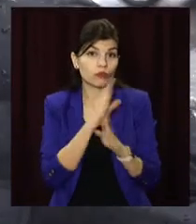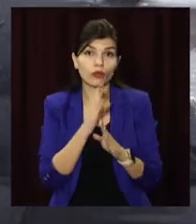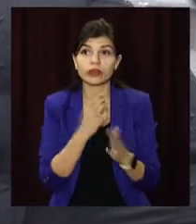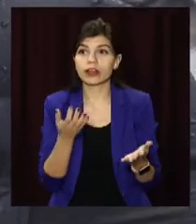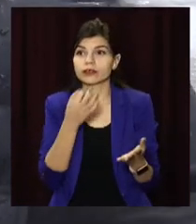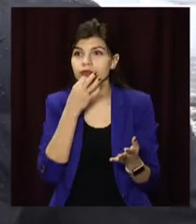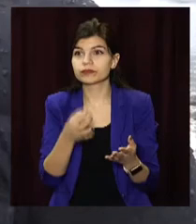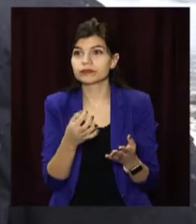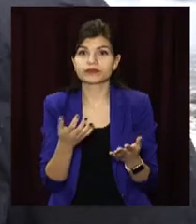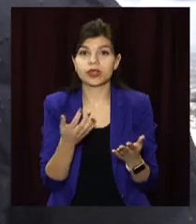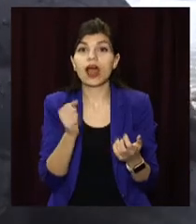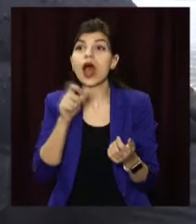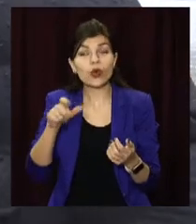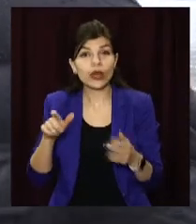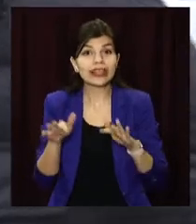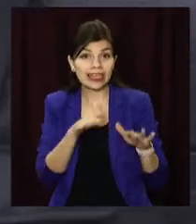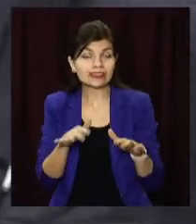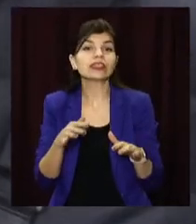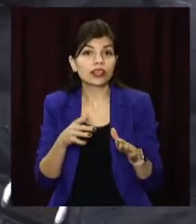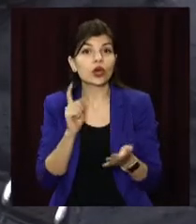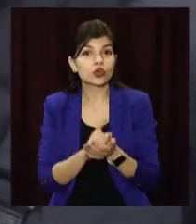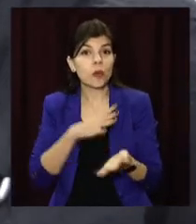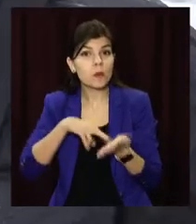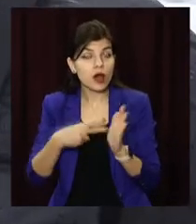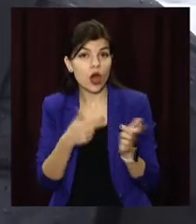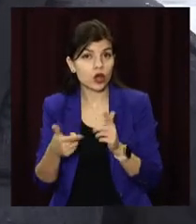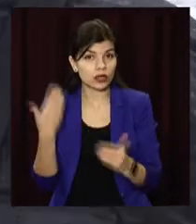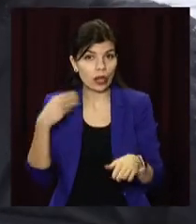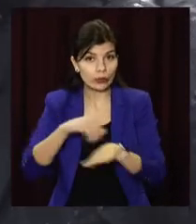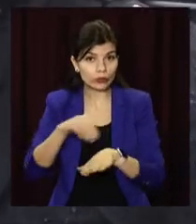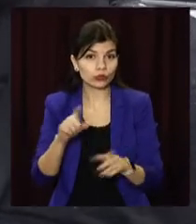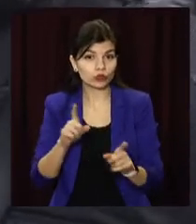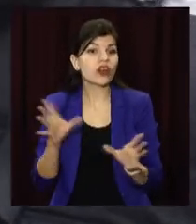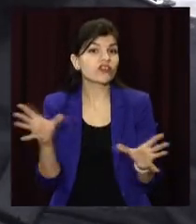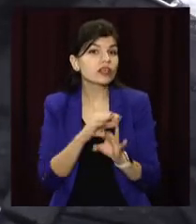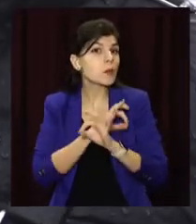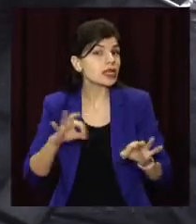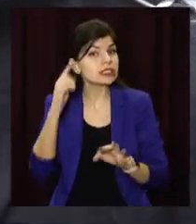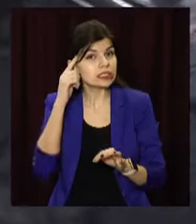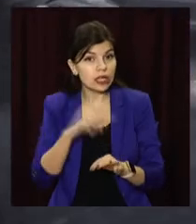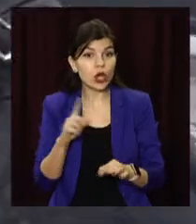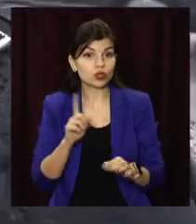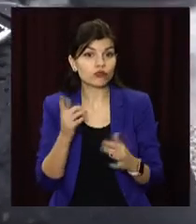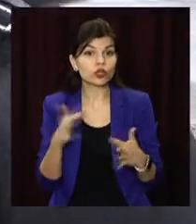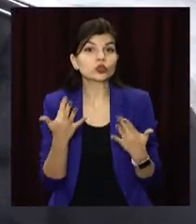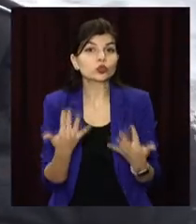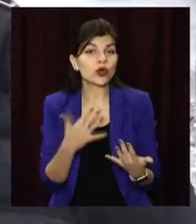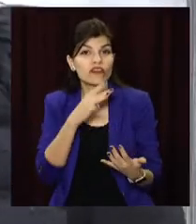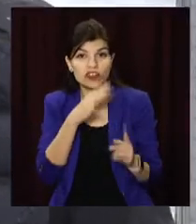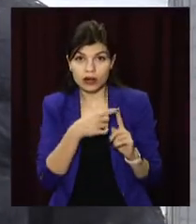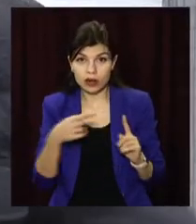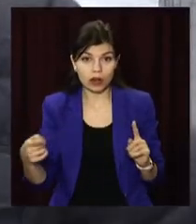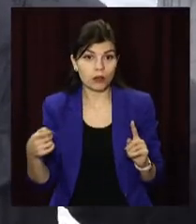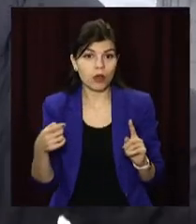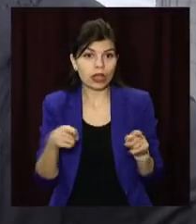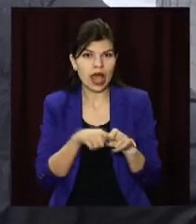Погода непредсказуема, а вот действия людей предсказуемы. Они должны быть запланированы. Все прекрасно знали о том,